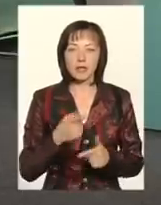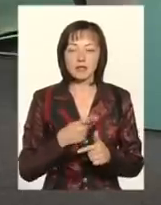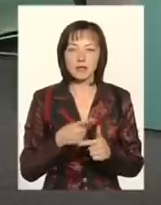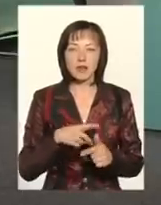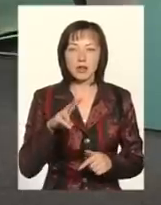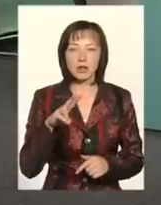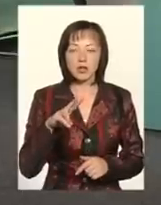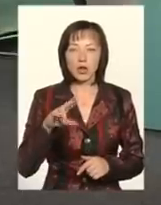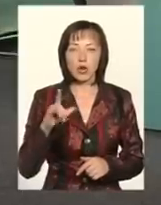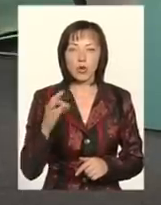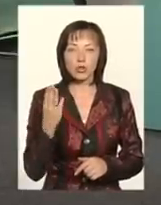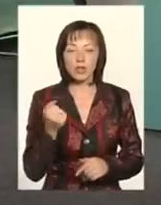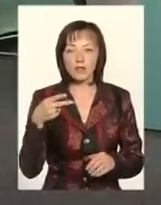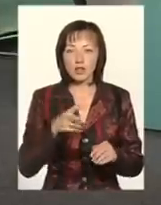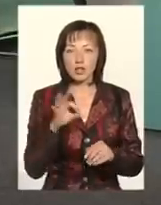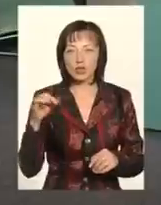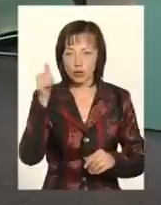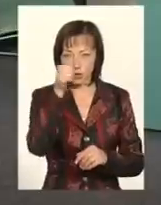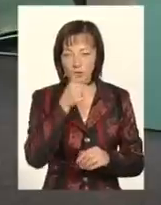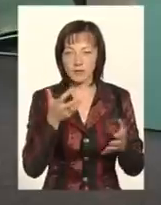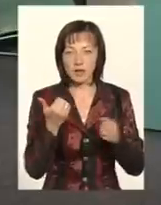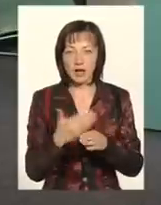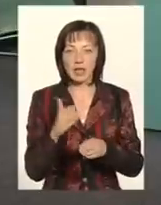2007 році взяв кредит в